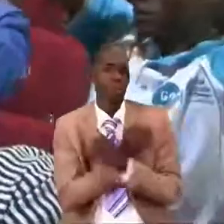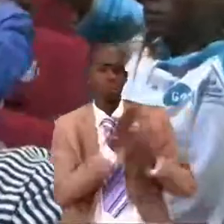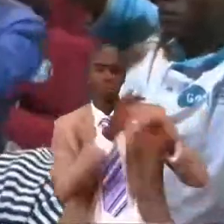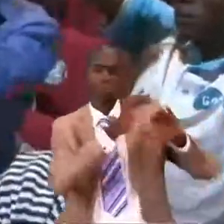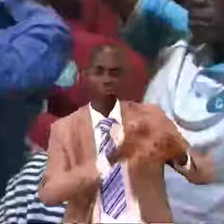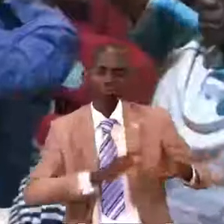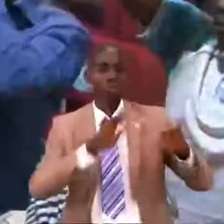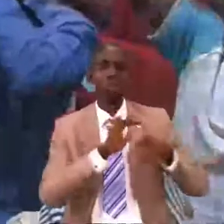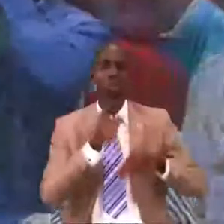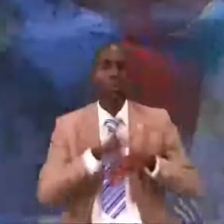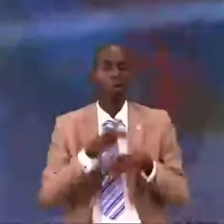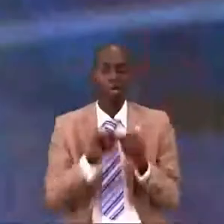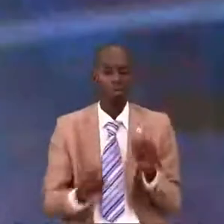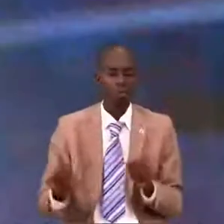Jésus!